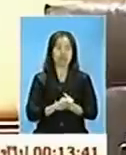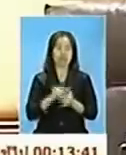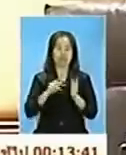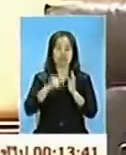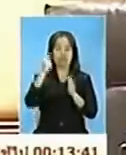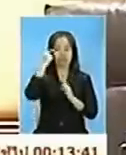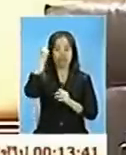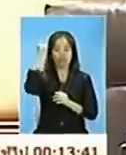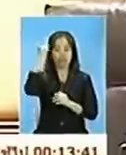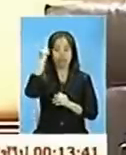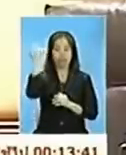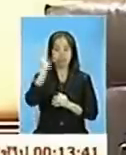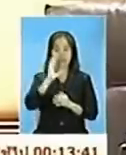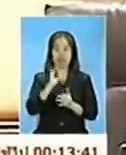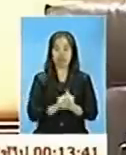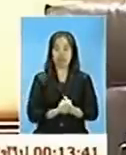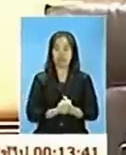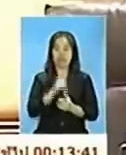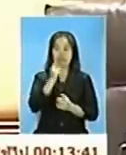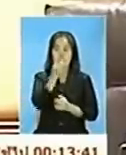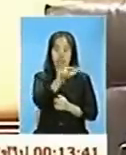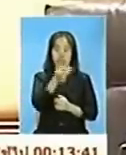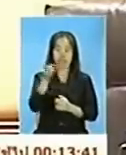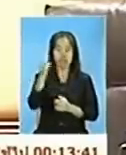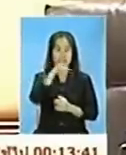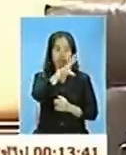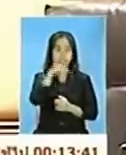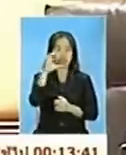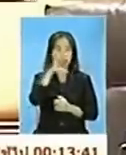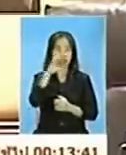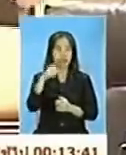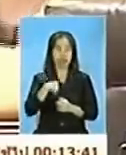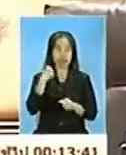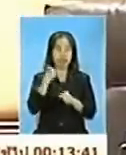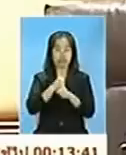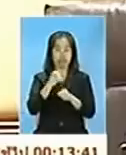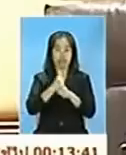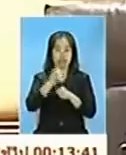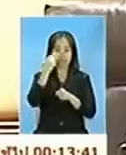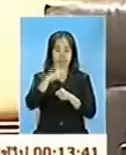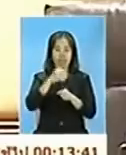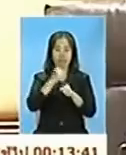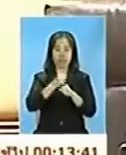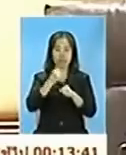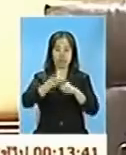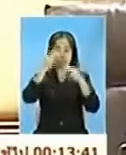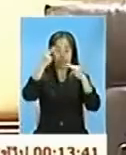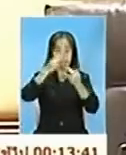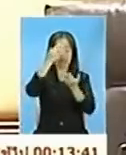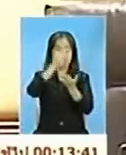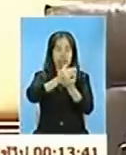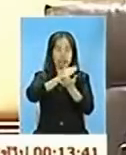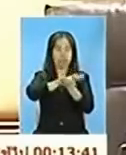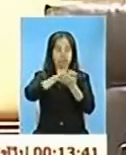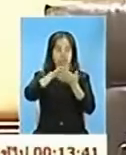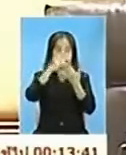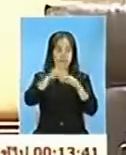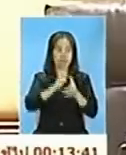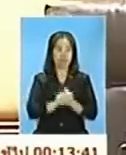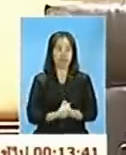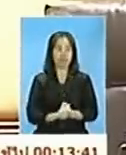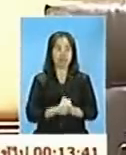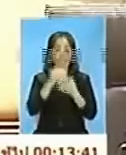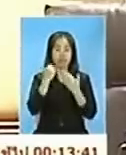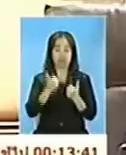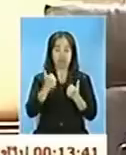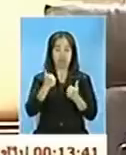าทึบ500ล้านเม็ดผมสกัดสารซูโดได้เรียบร้อยปรากฏขณะ